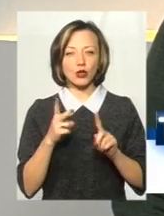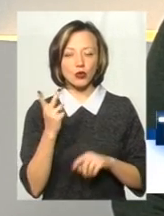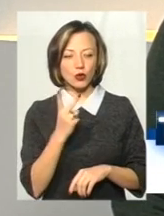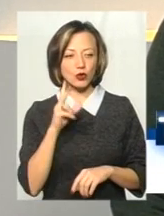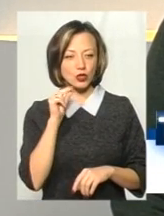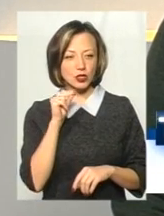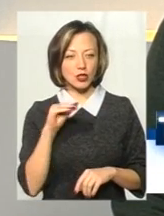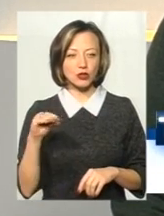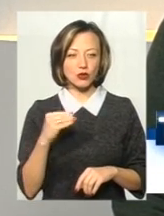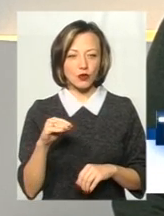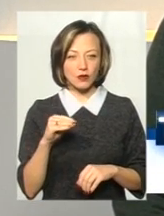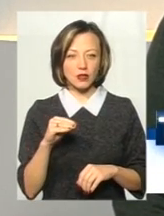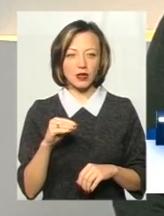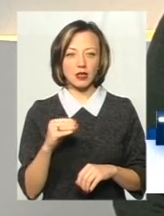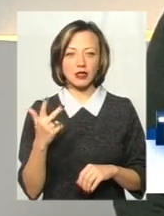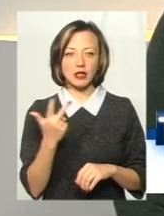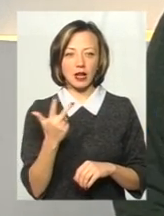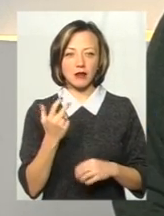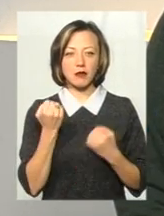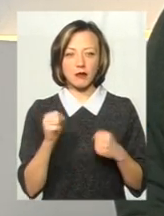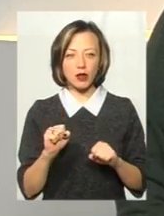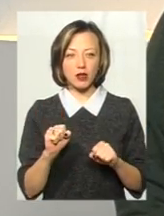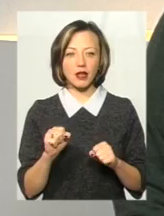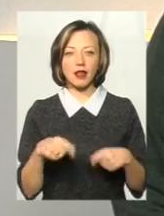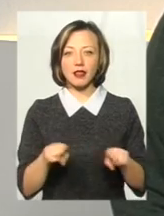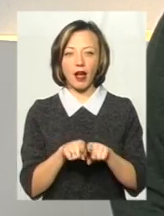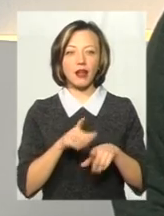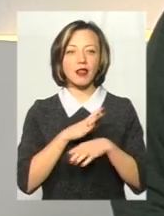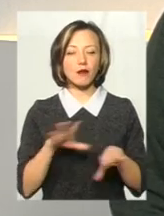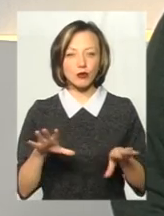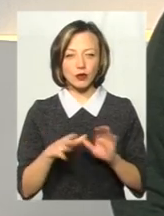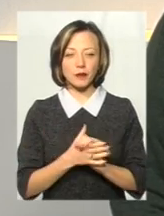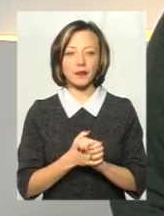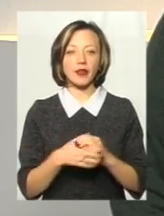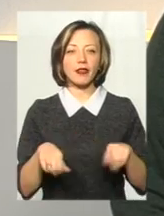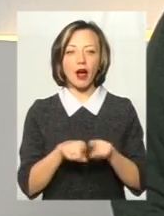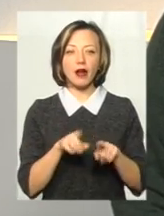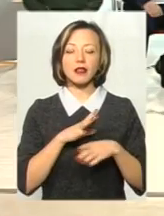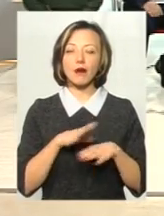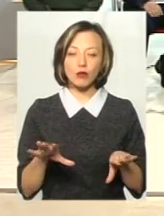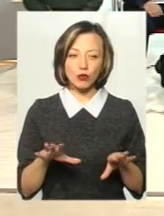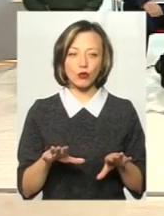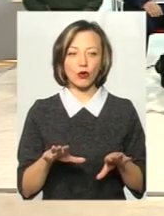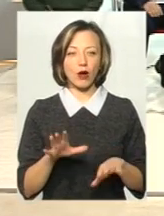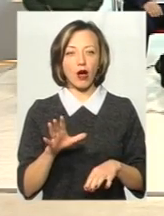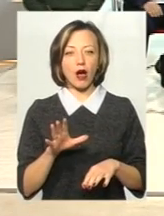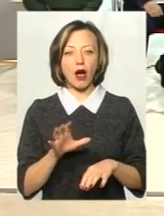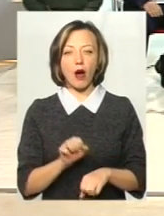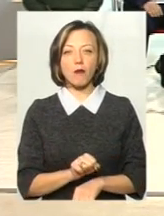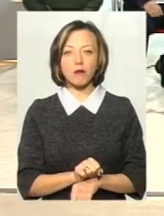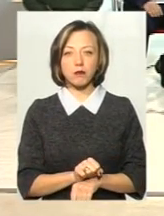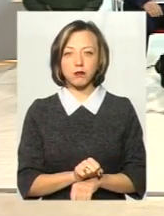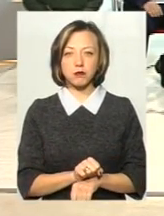числа жовтня вони лягли, і 3-го вже вони перемогли, то так не було. 17-го. Так не було, так. Да. А був жовтень,